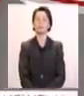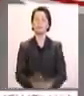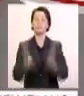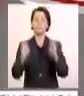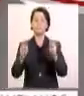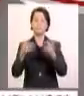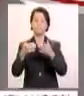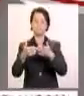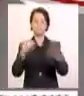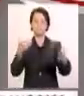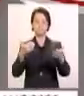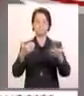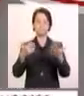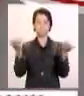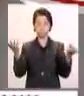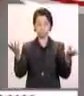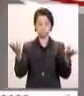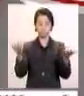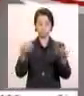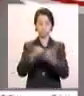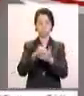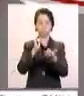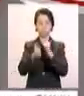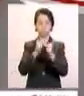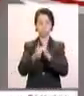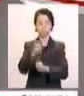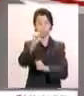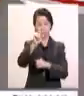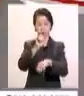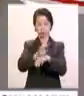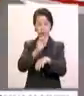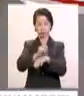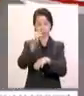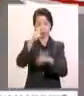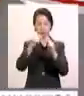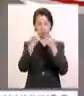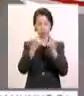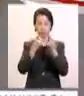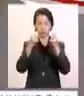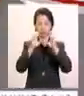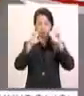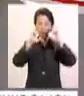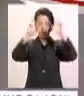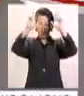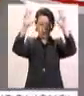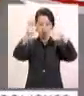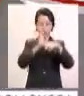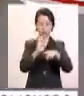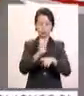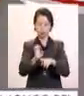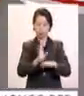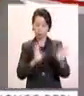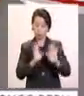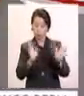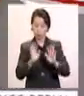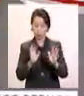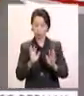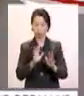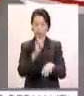Okey, sebelum kita berpisah dalam segmen sukan, sedikit pesanan untuk skuad Naga Emas. Awas jangan